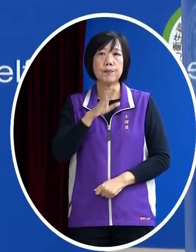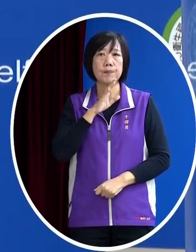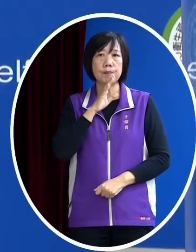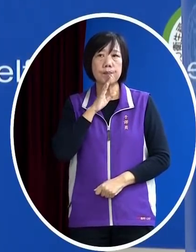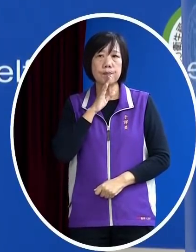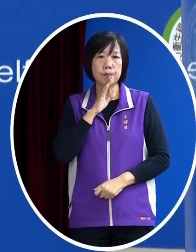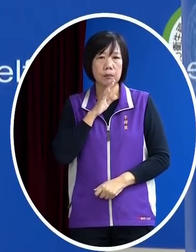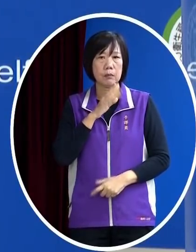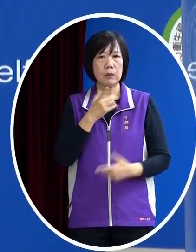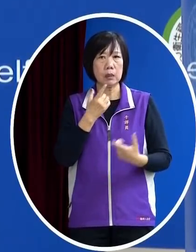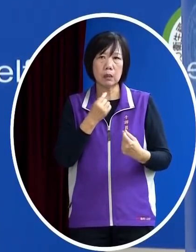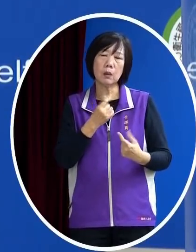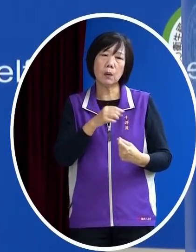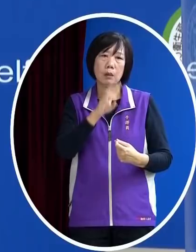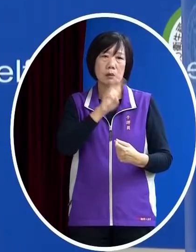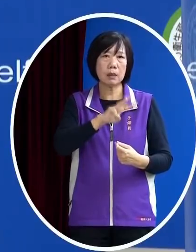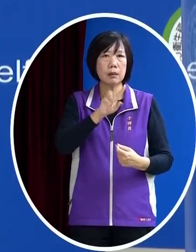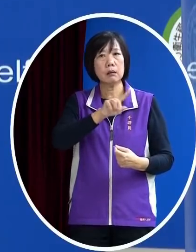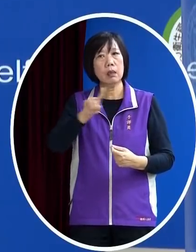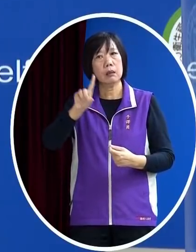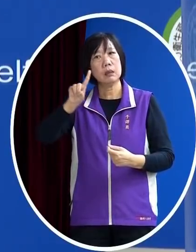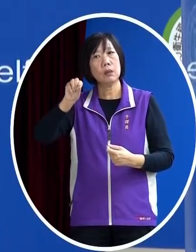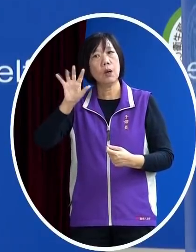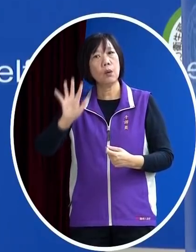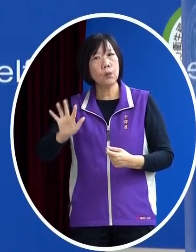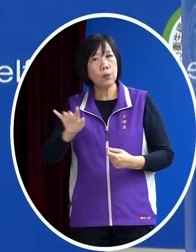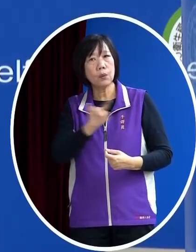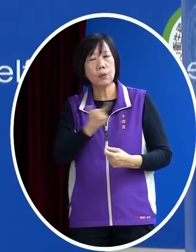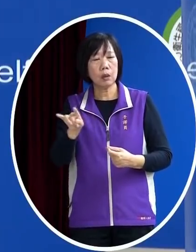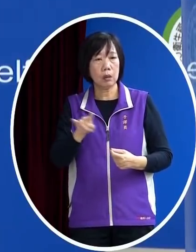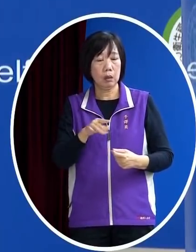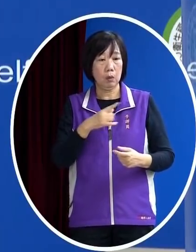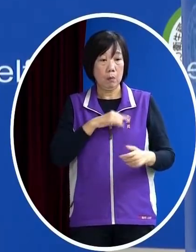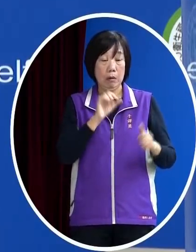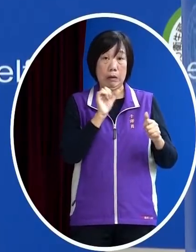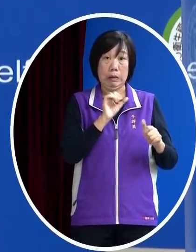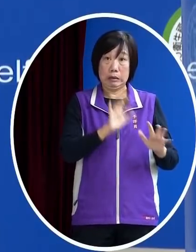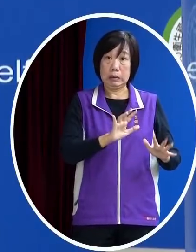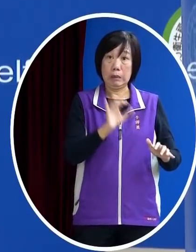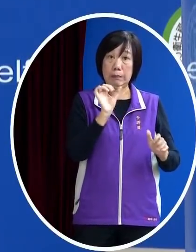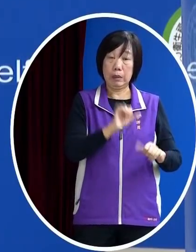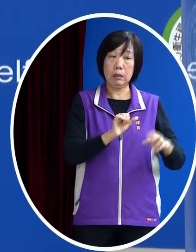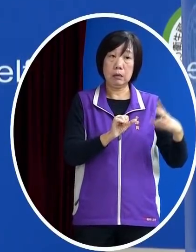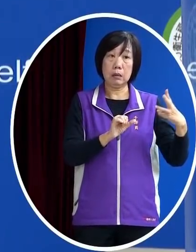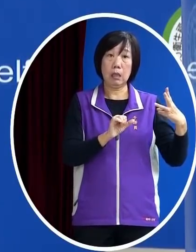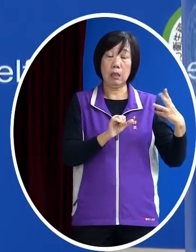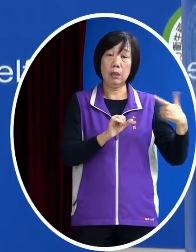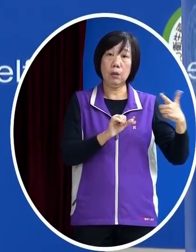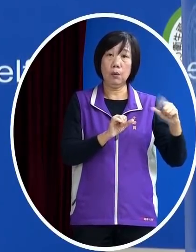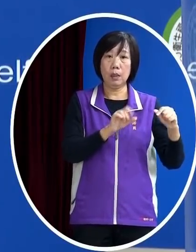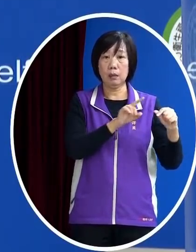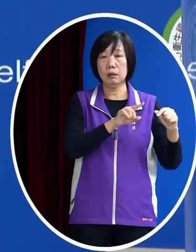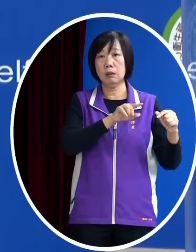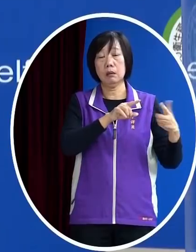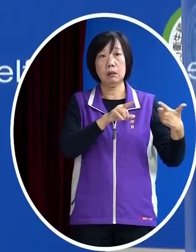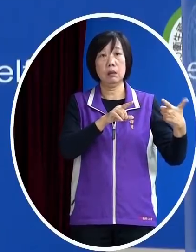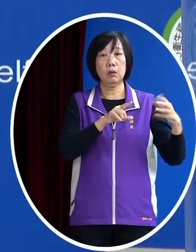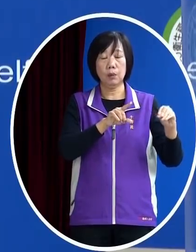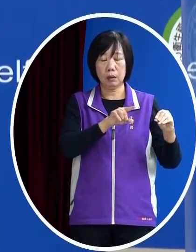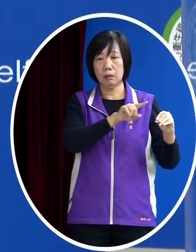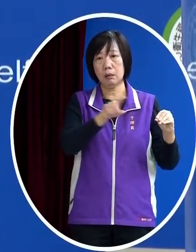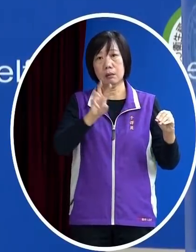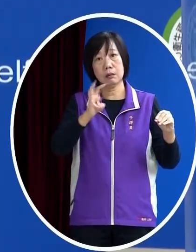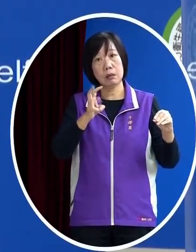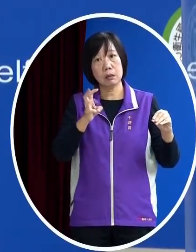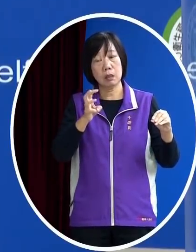少3000到1万5嘛哈、那我们要罚这个6万到3、4万的哈、那最主要我们在里面规定都